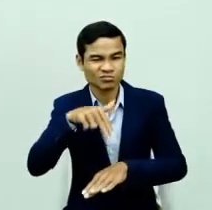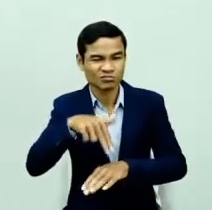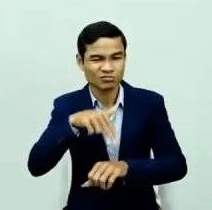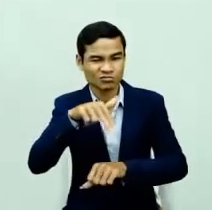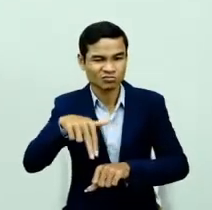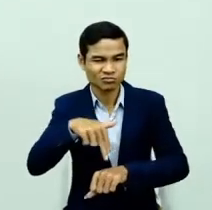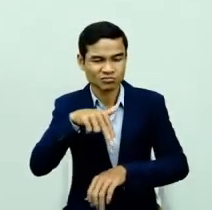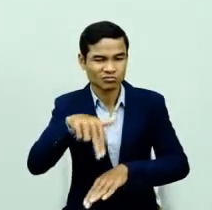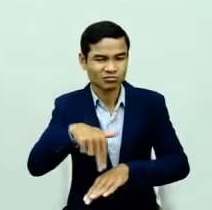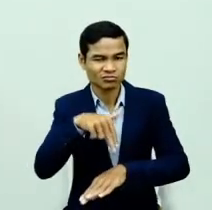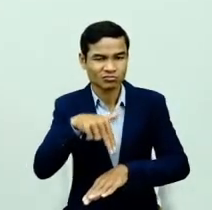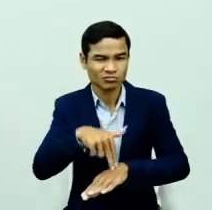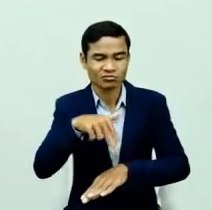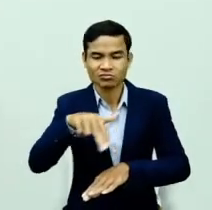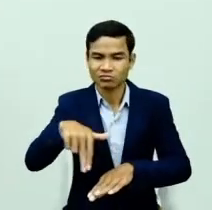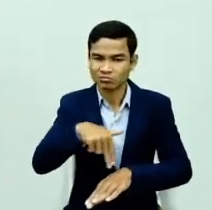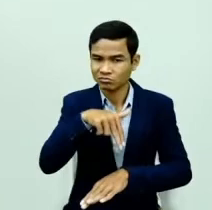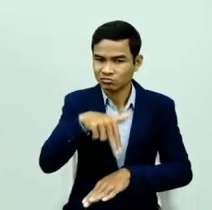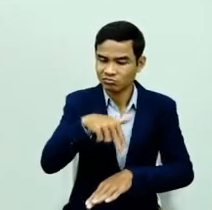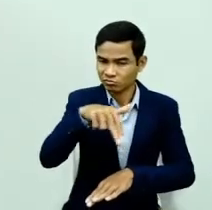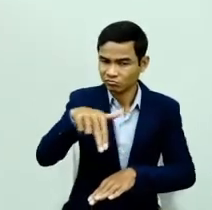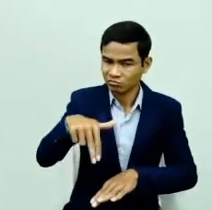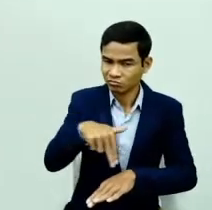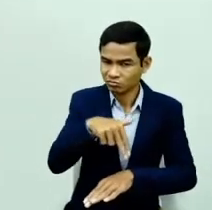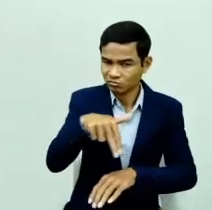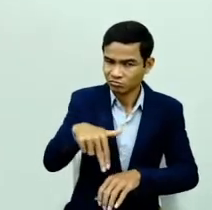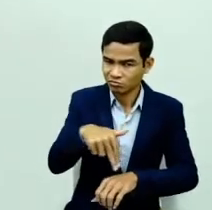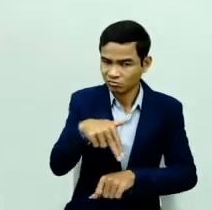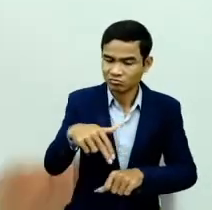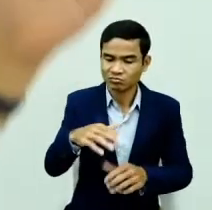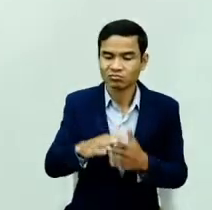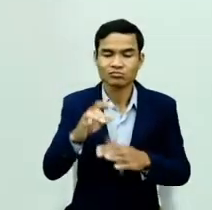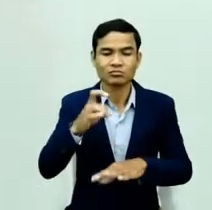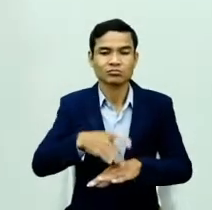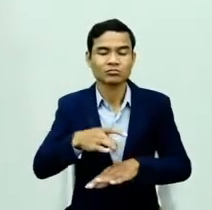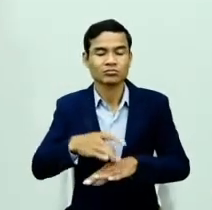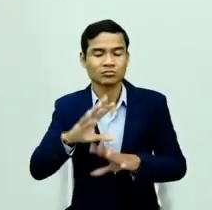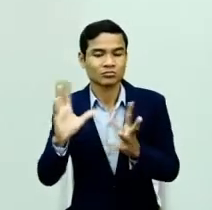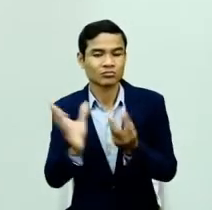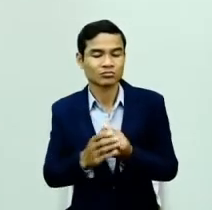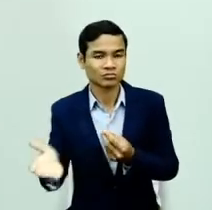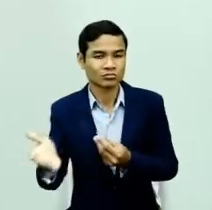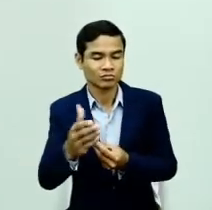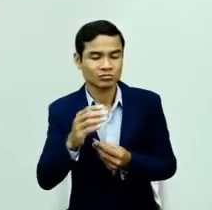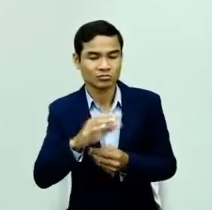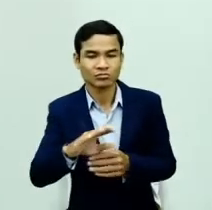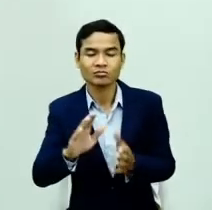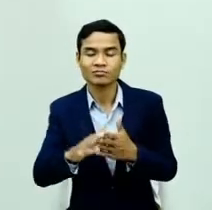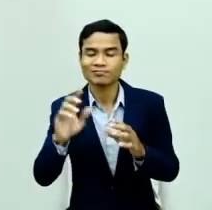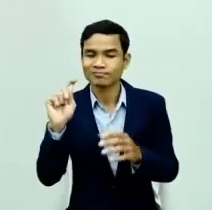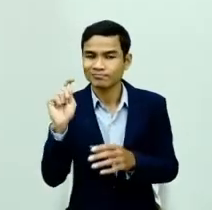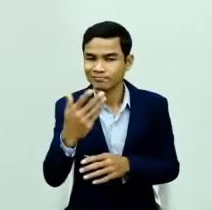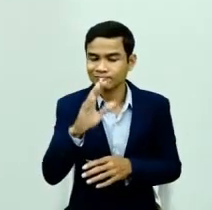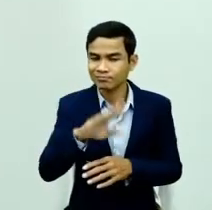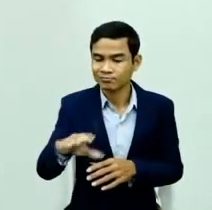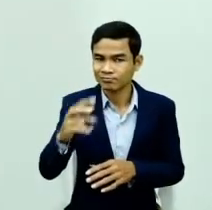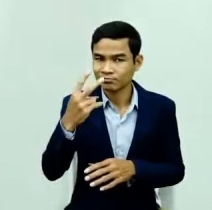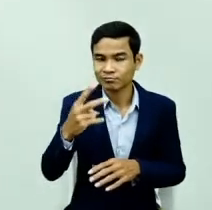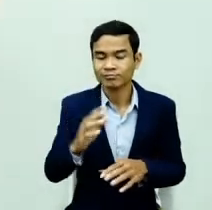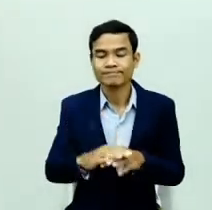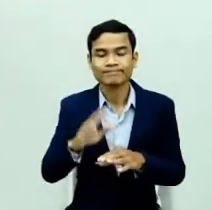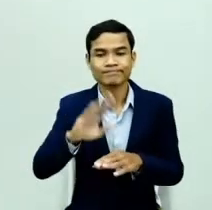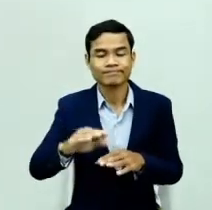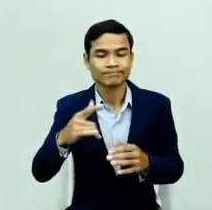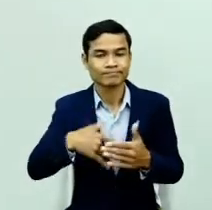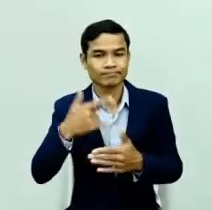Nì hào mên tế Chà Để chân hết con tặng ở khả ní Chứ lòng tí Chà, rụt việp nì hào ná Bạn thật mà